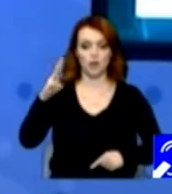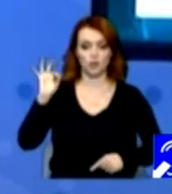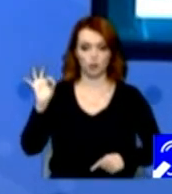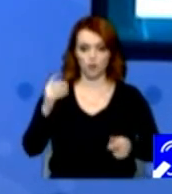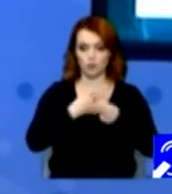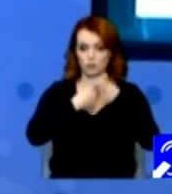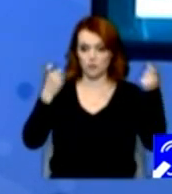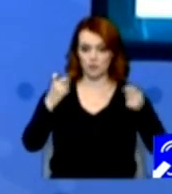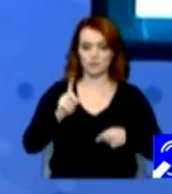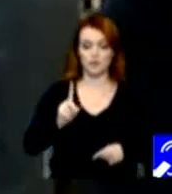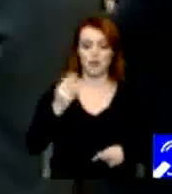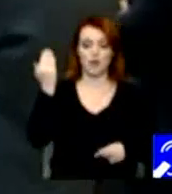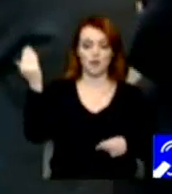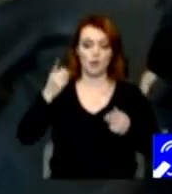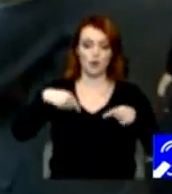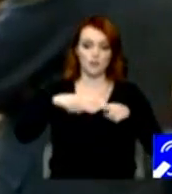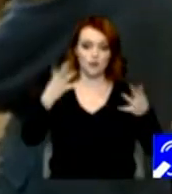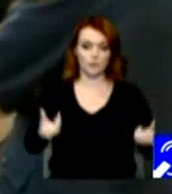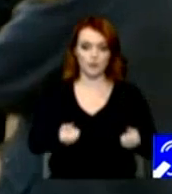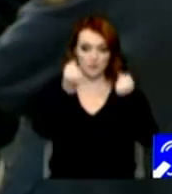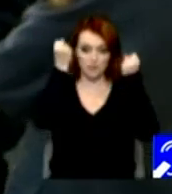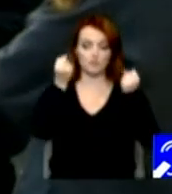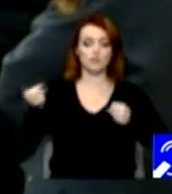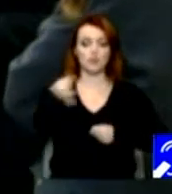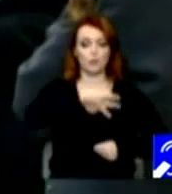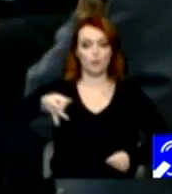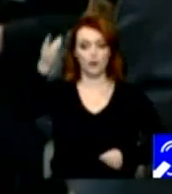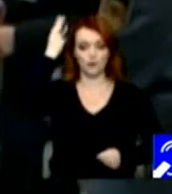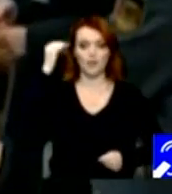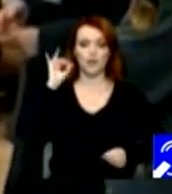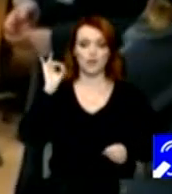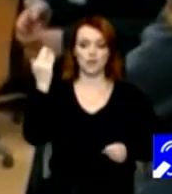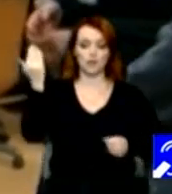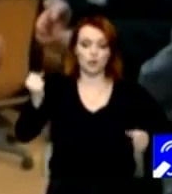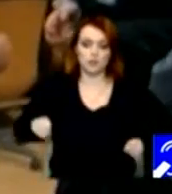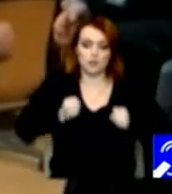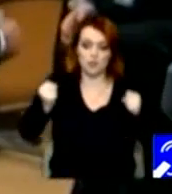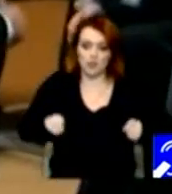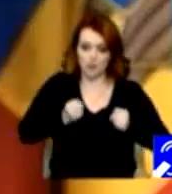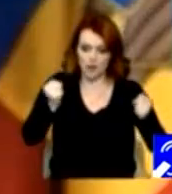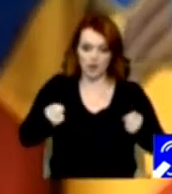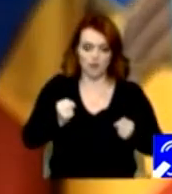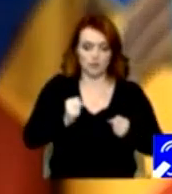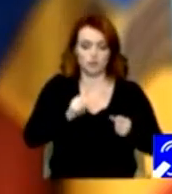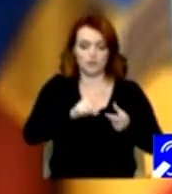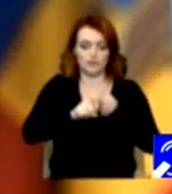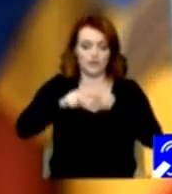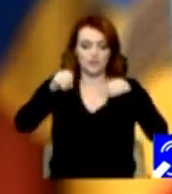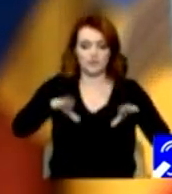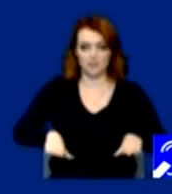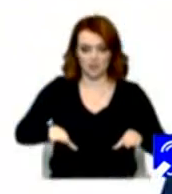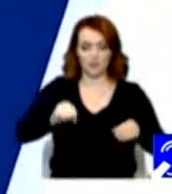anuntat ca argint apricena suveranitatea și integritatea Republicii Moldova precum și eforturile depuse de Chișinău în vederea solutionarii conflictului